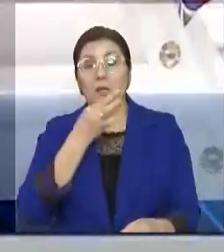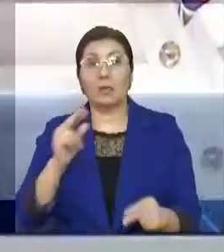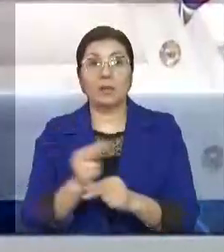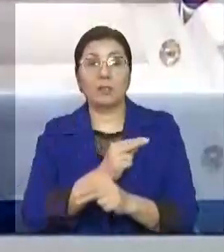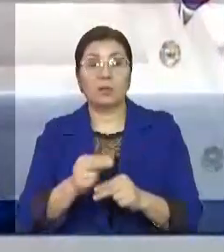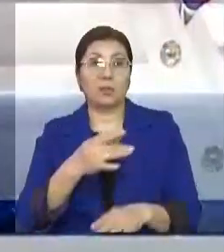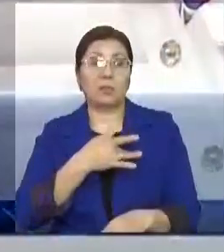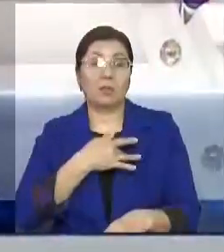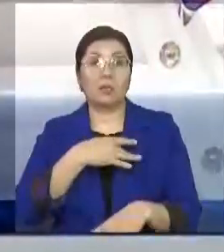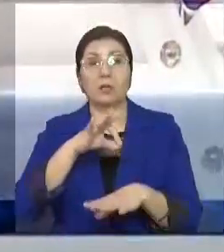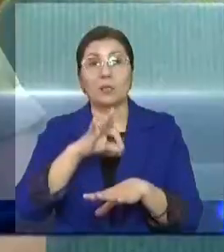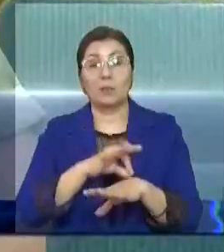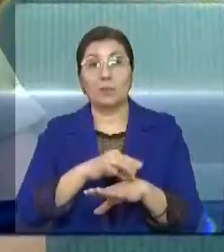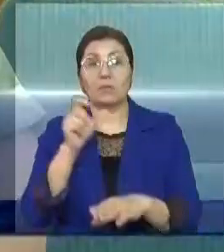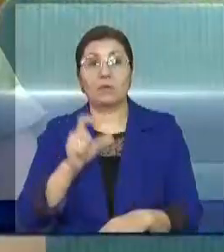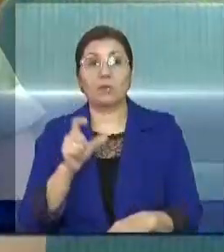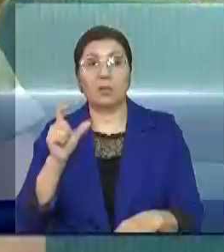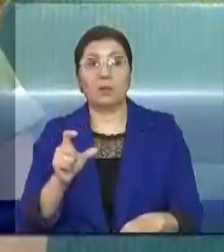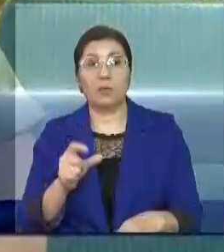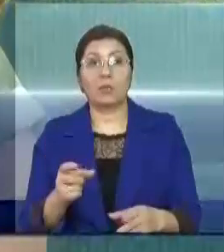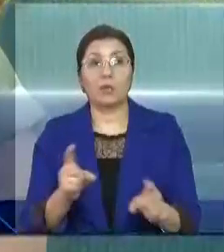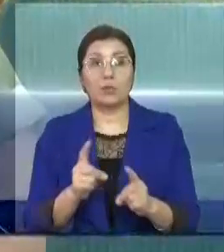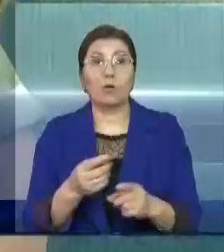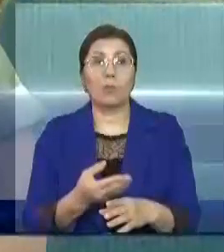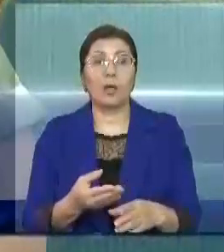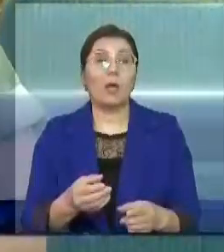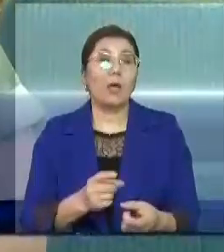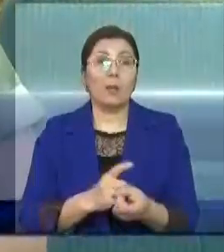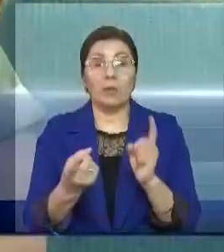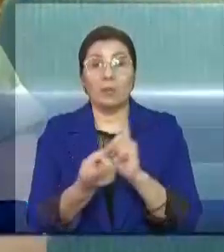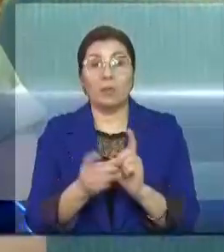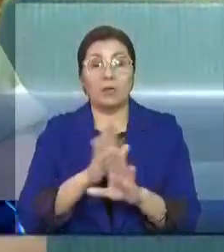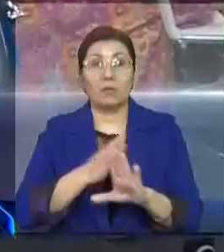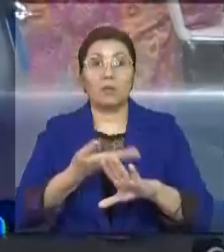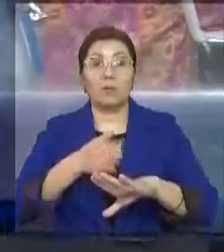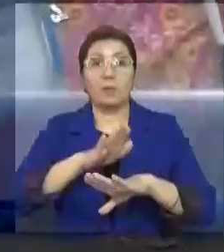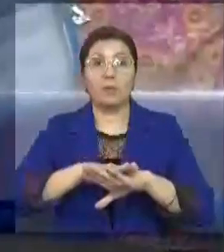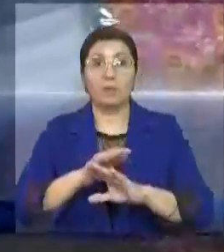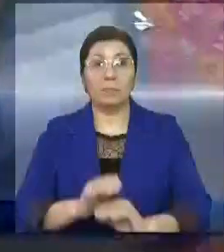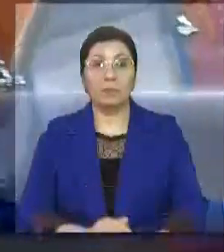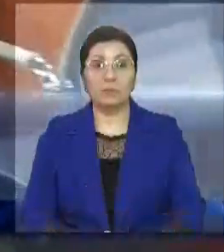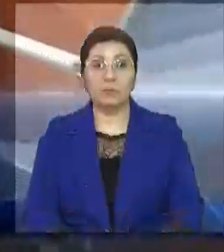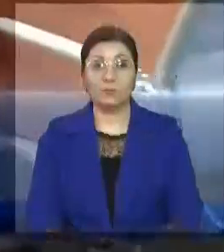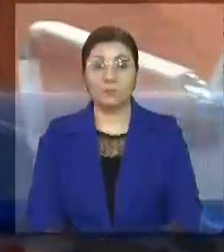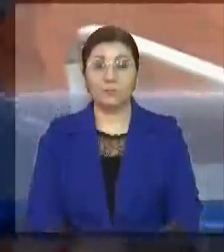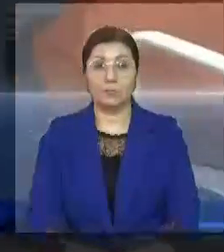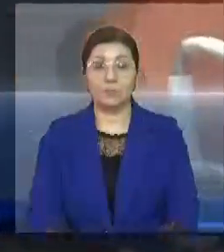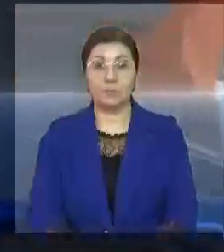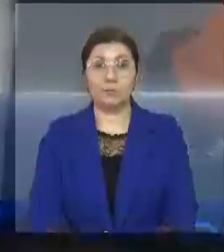категории пациентов, чтобы сердечная недостаточность не перешла у них в терминальную стадию. Жасан Жалбаков, Азамат Сауханов, телеканал Актобе.